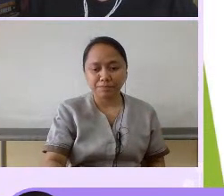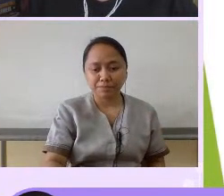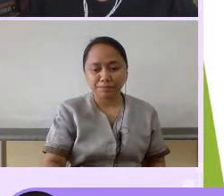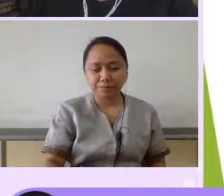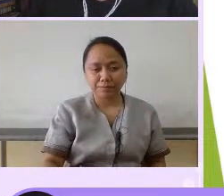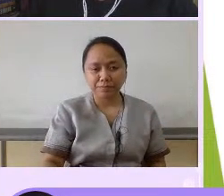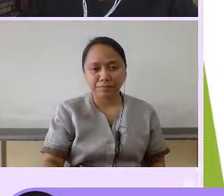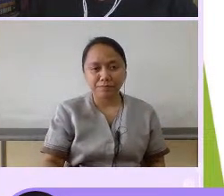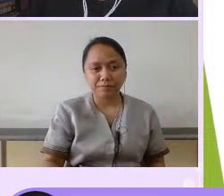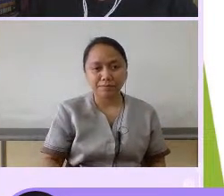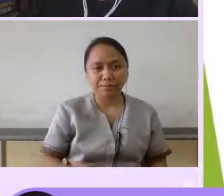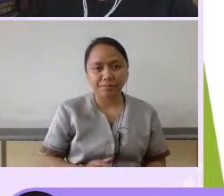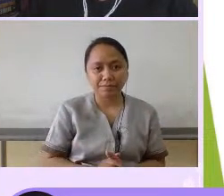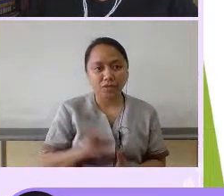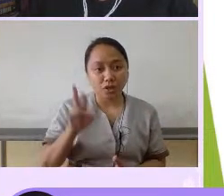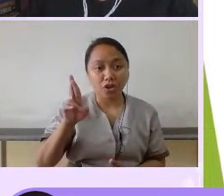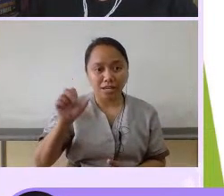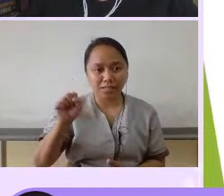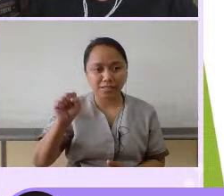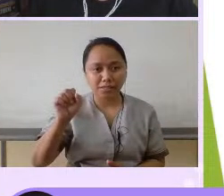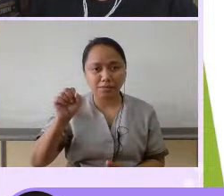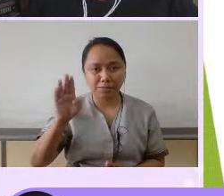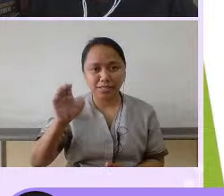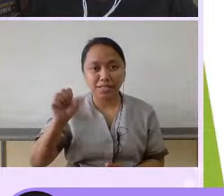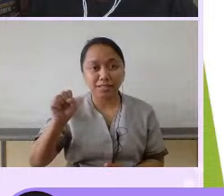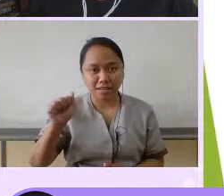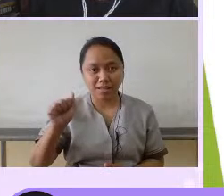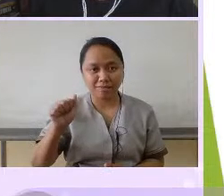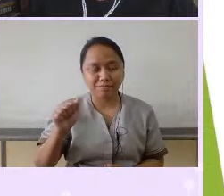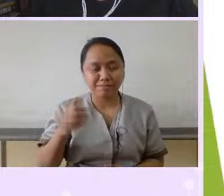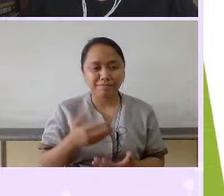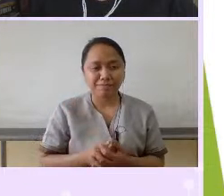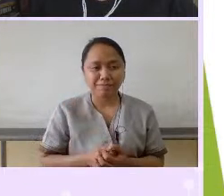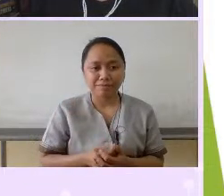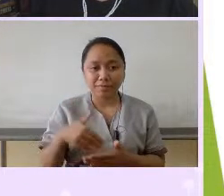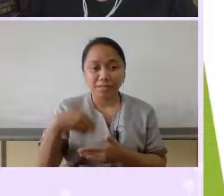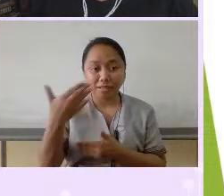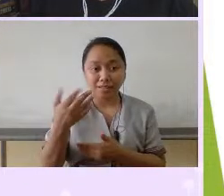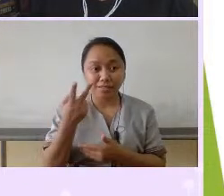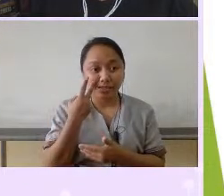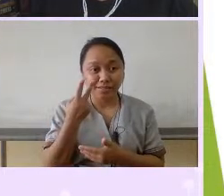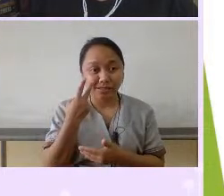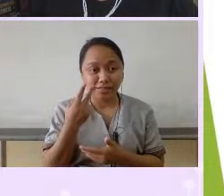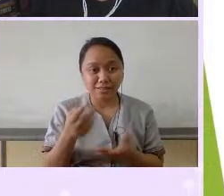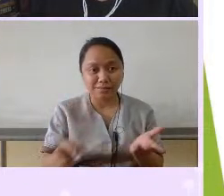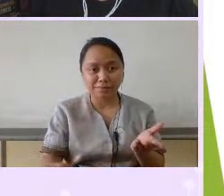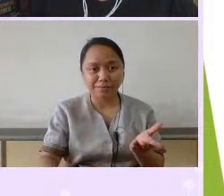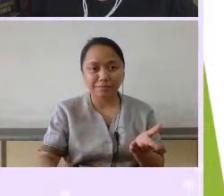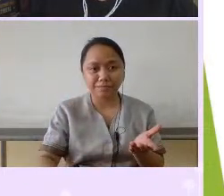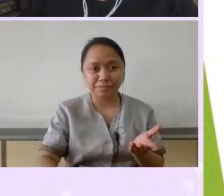RSBSA. Okay, next. So ito po yung ating